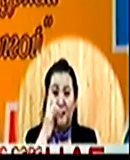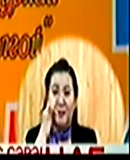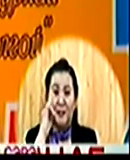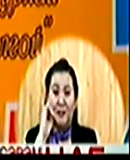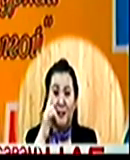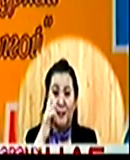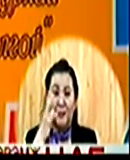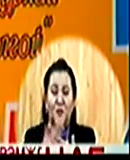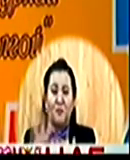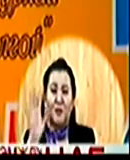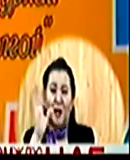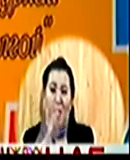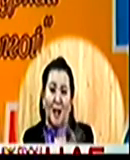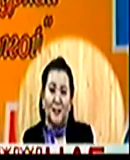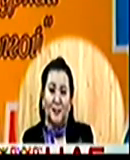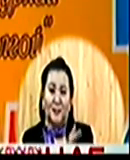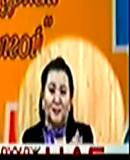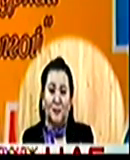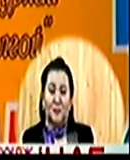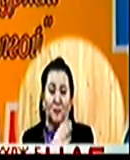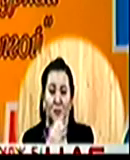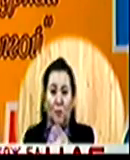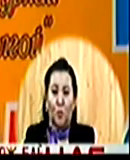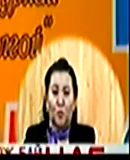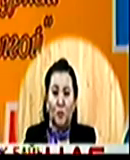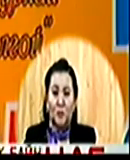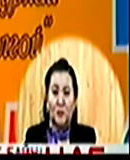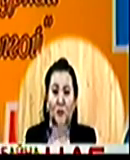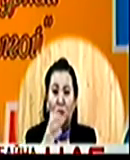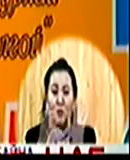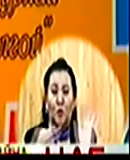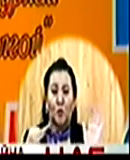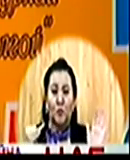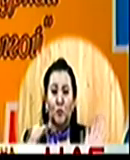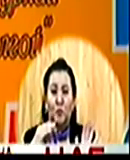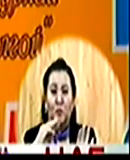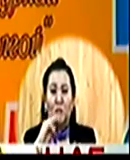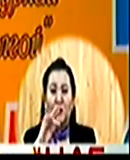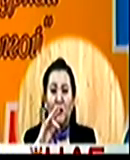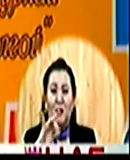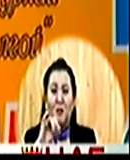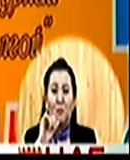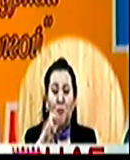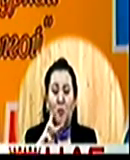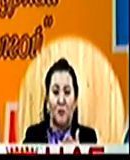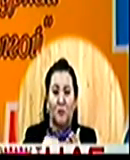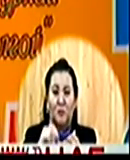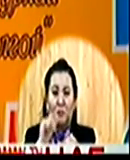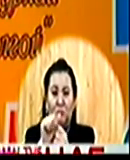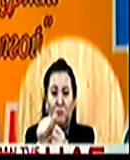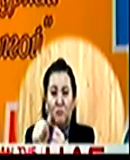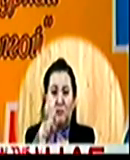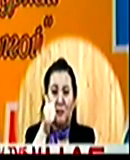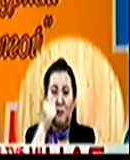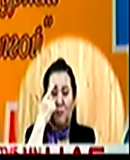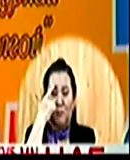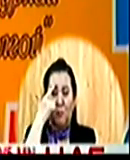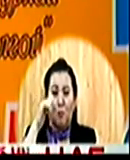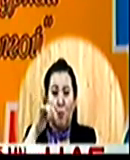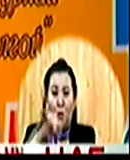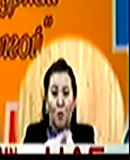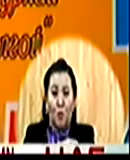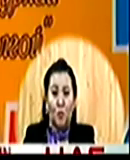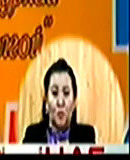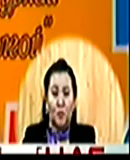ашигтай ажиллаж улсын төсөвт 731 тэрбум төгрөний татвар хураамж төвлөрүүлсэн амжилтаараа Монгол улсын аж ахуй